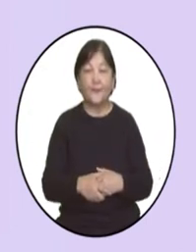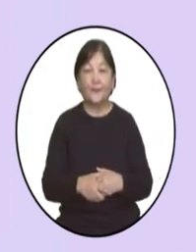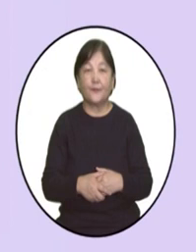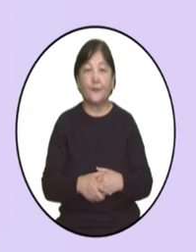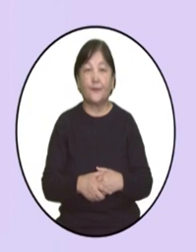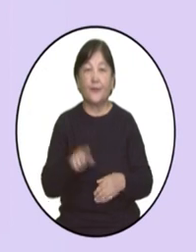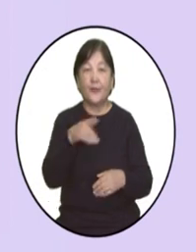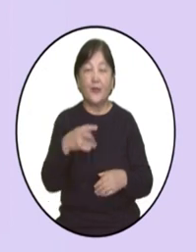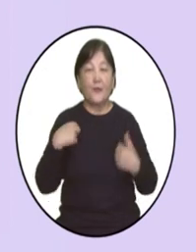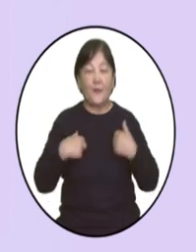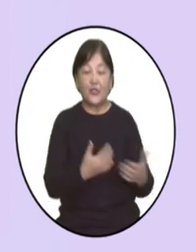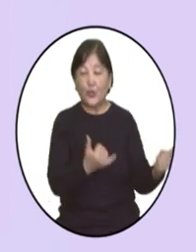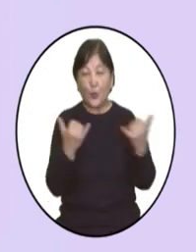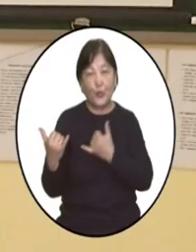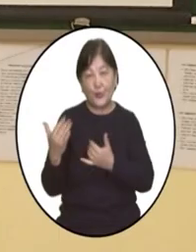химийн багшаа урьж байна.